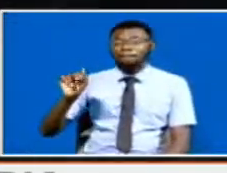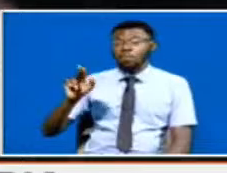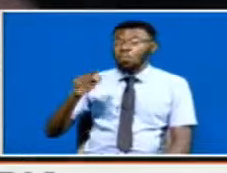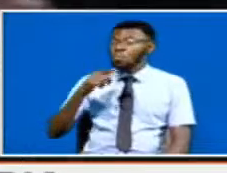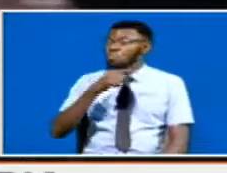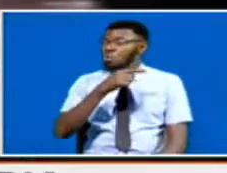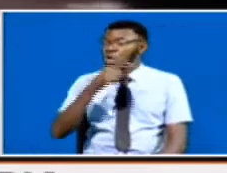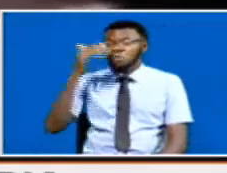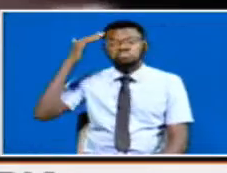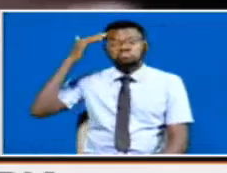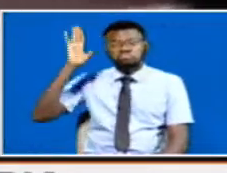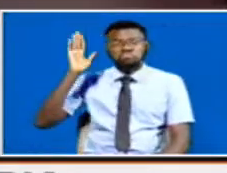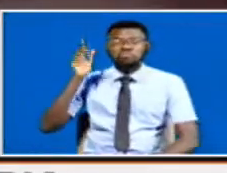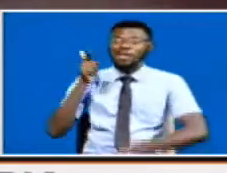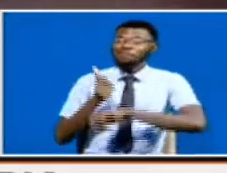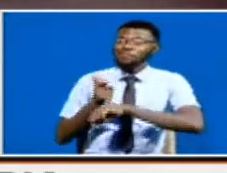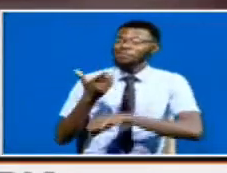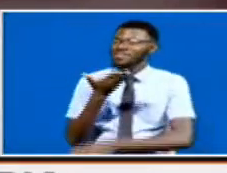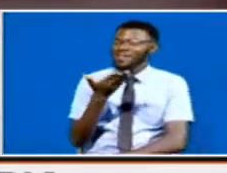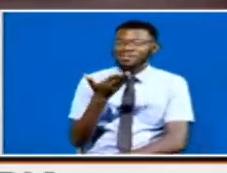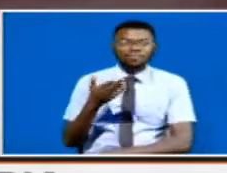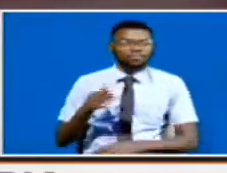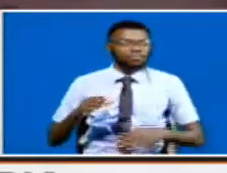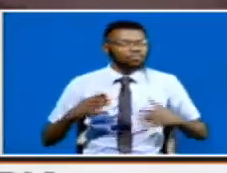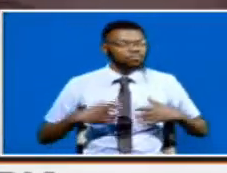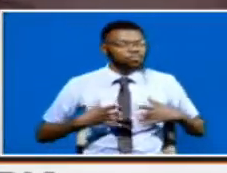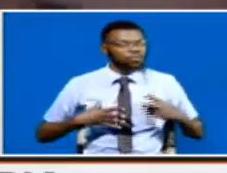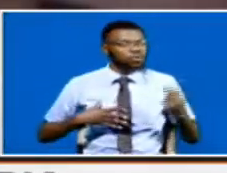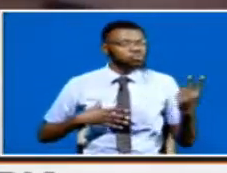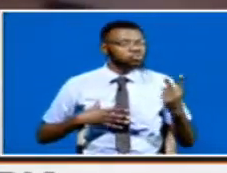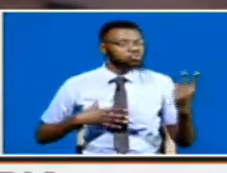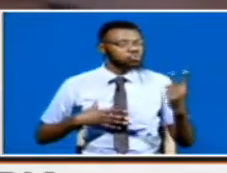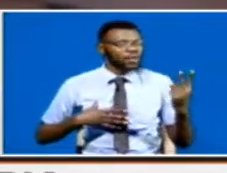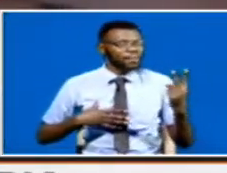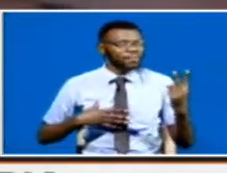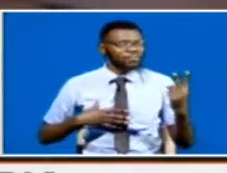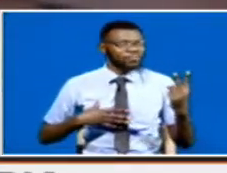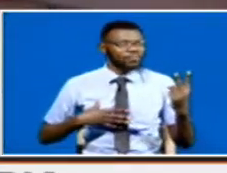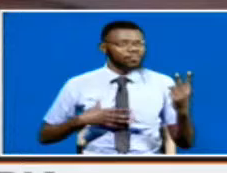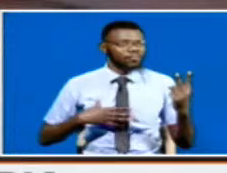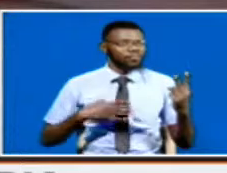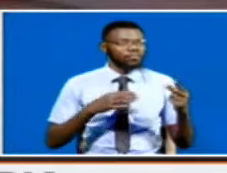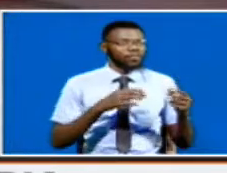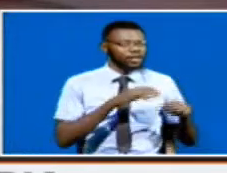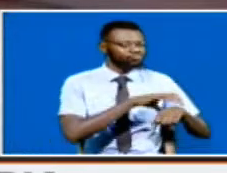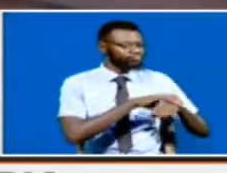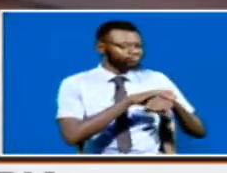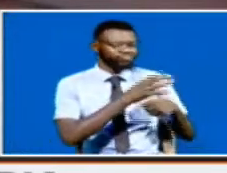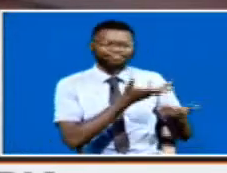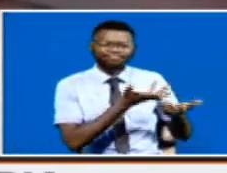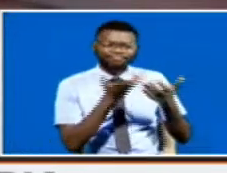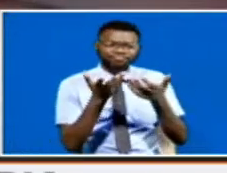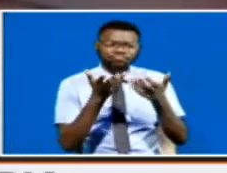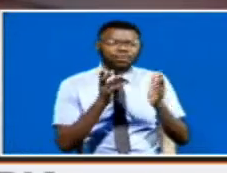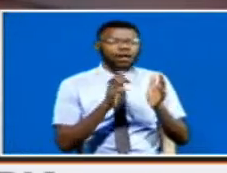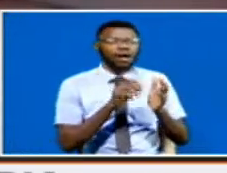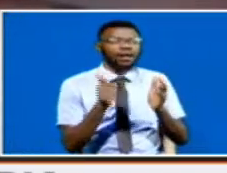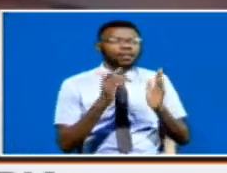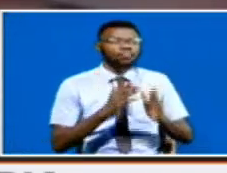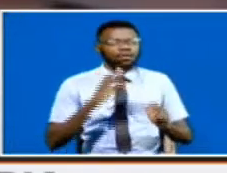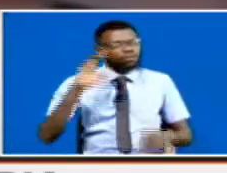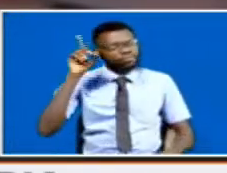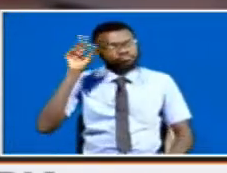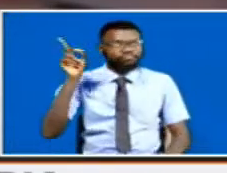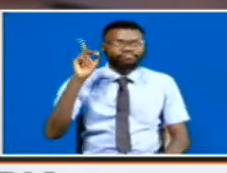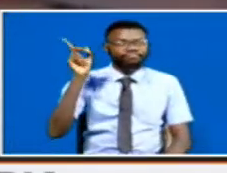video. Taarifa zinadai kuwa wawili hao walikuwa wamemfikisha hospitalini humo mtu mwingine aliyekuwa amelewa, huku